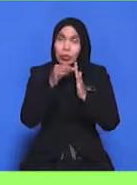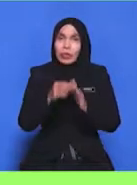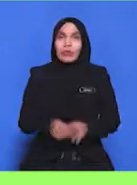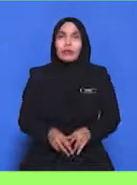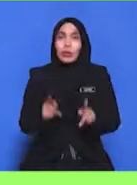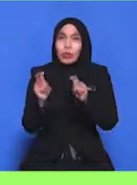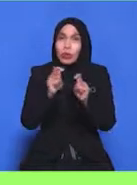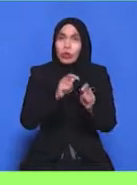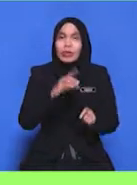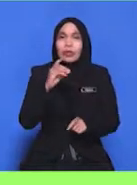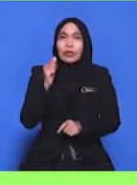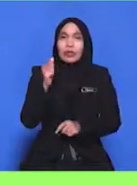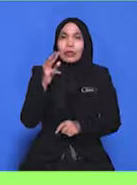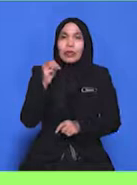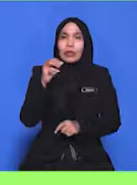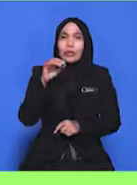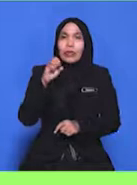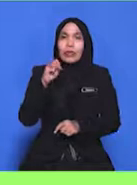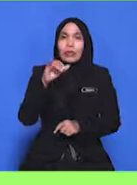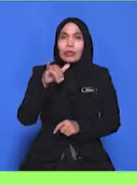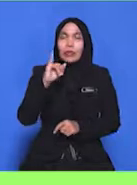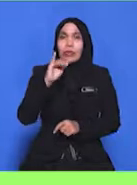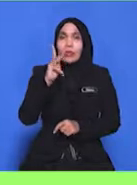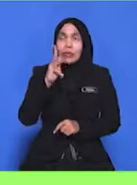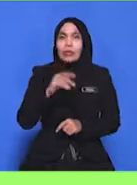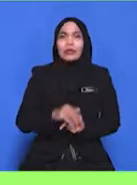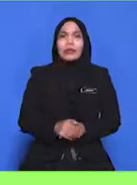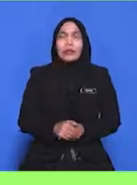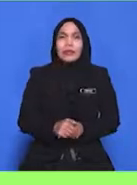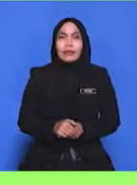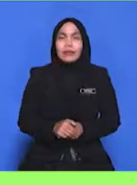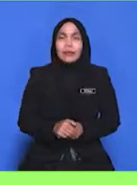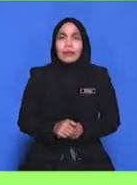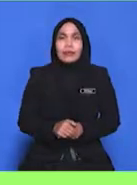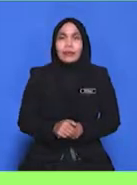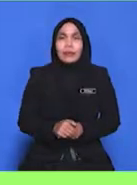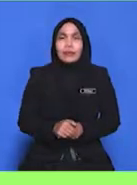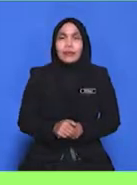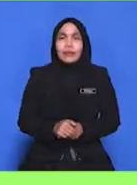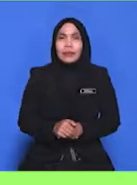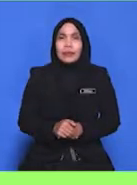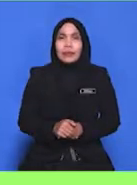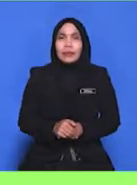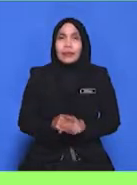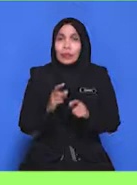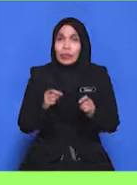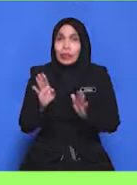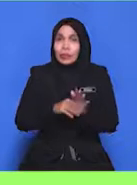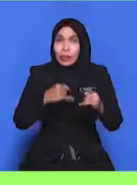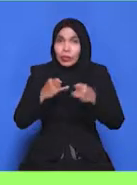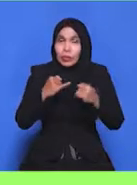Damsyik yang strategik sebagai pusat pemerintahan oleh Khalifah Muawiyah bin Abi Sufyan telah